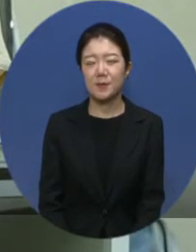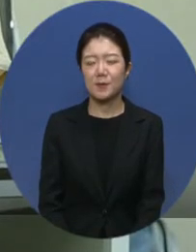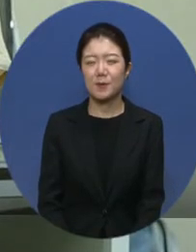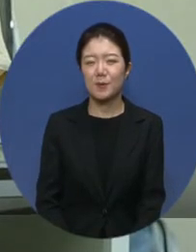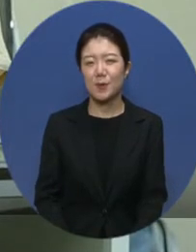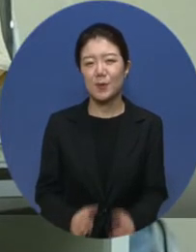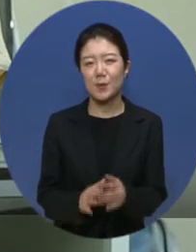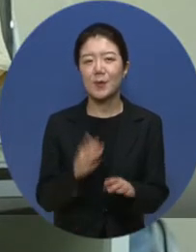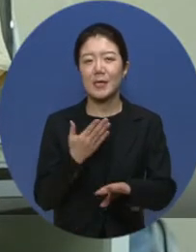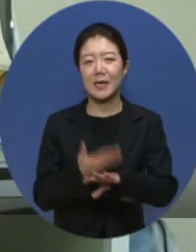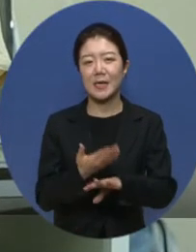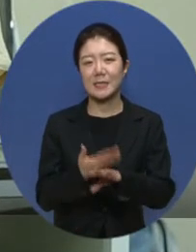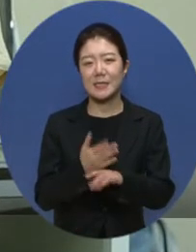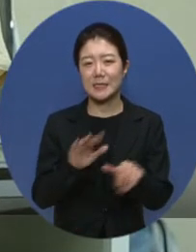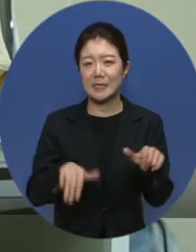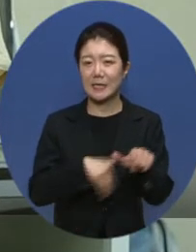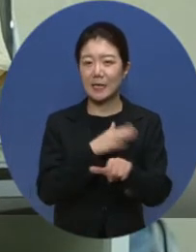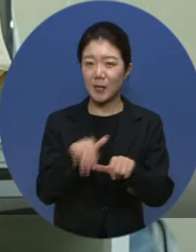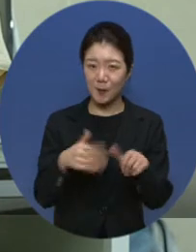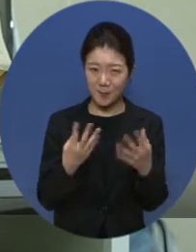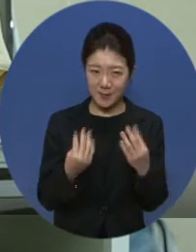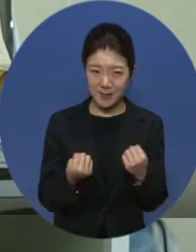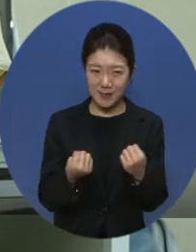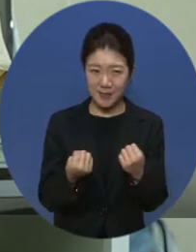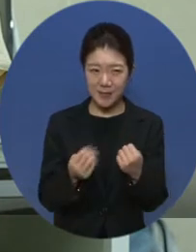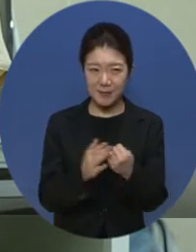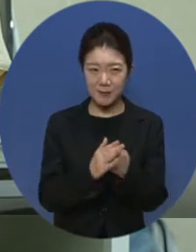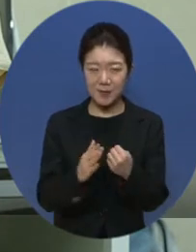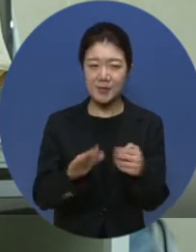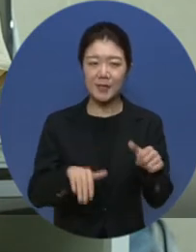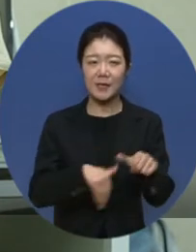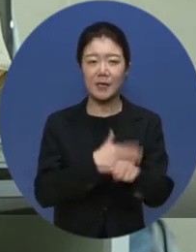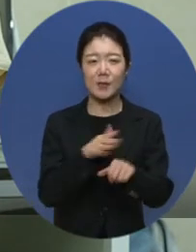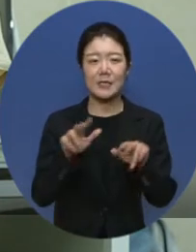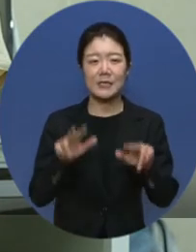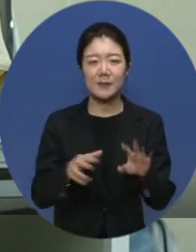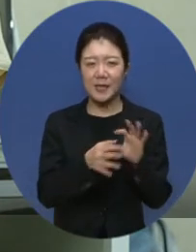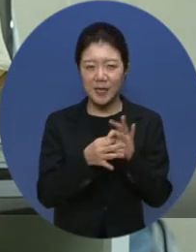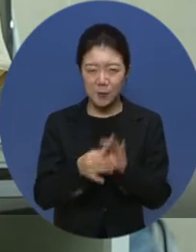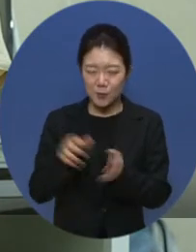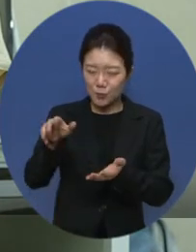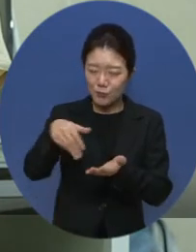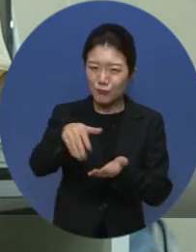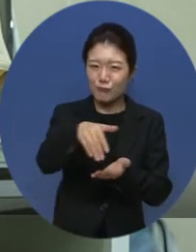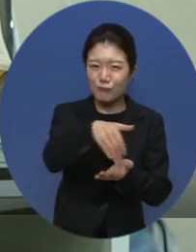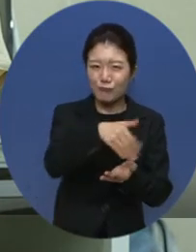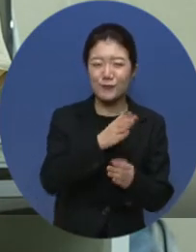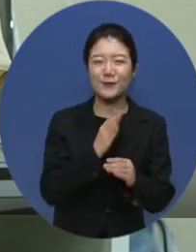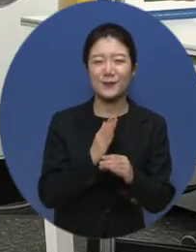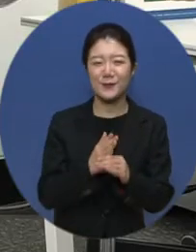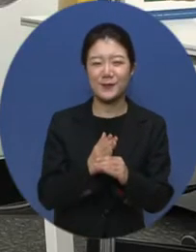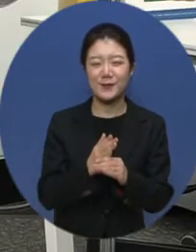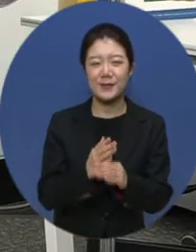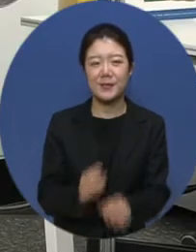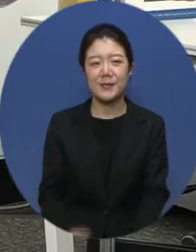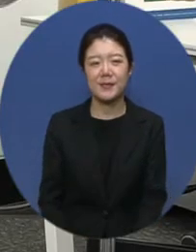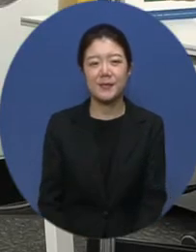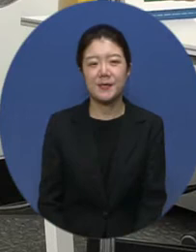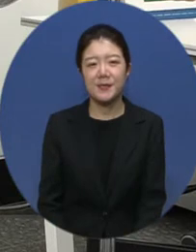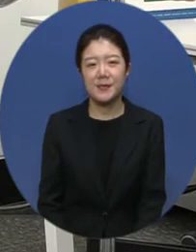너무 다른 경우들이 많기 때문에 그 경우들을 지금 계속 수집을 하고 있는 중인 것 같아요.